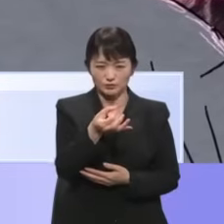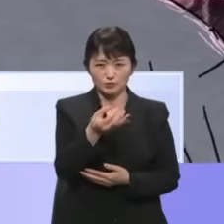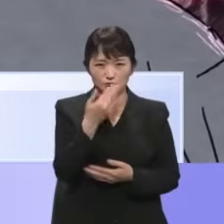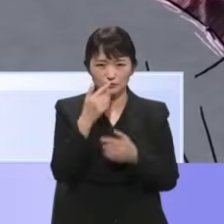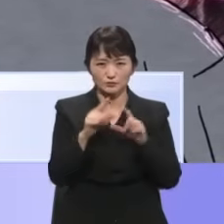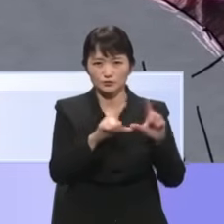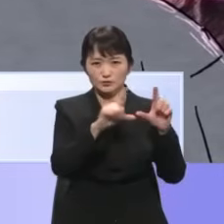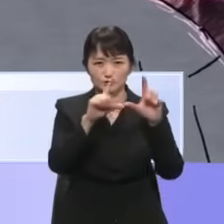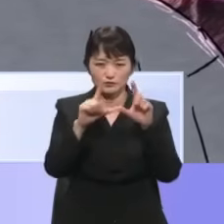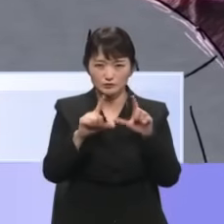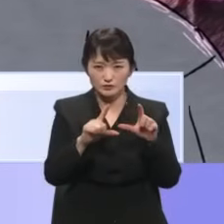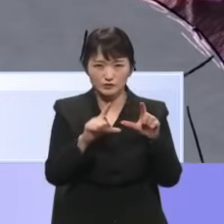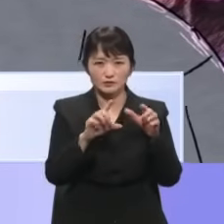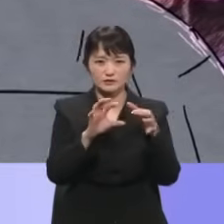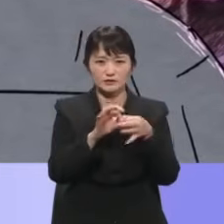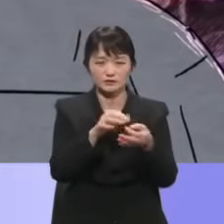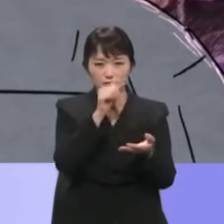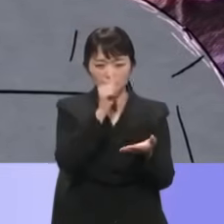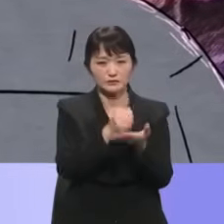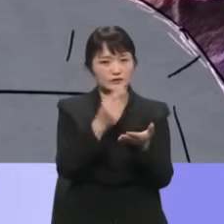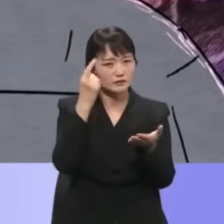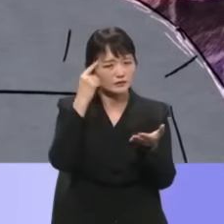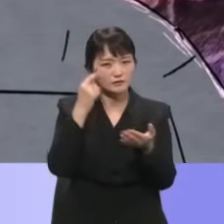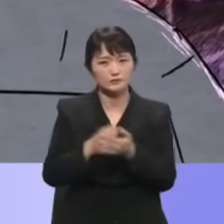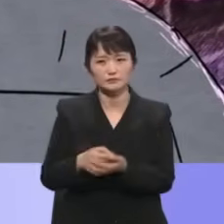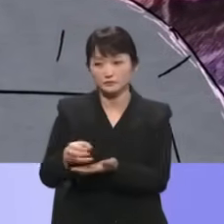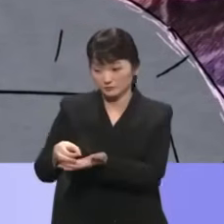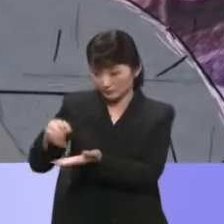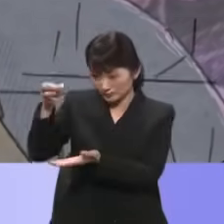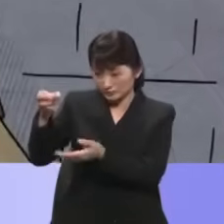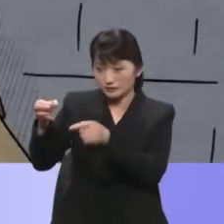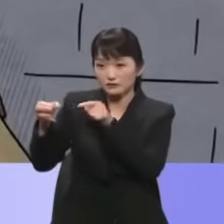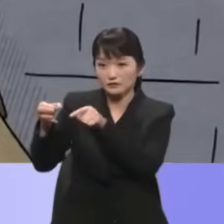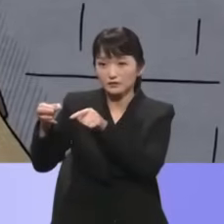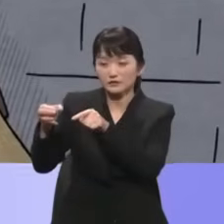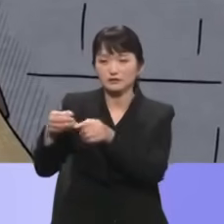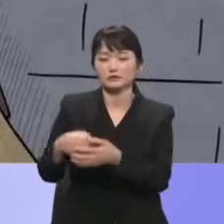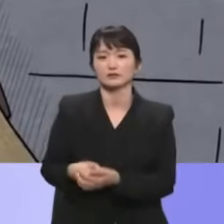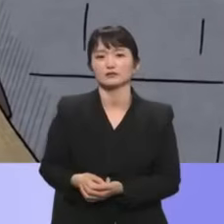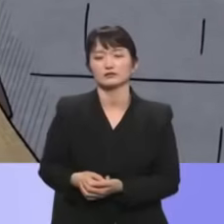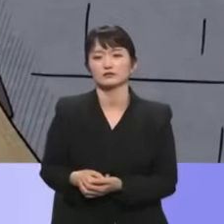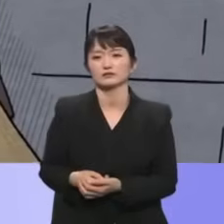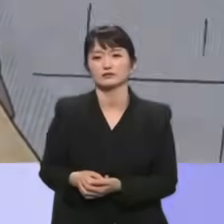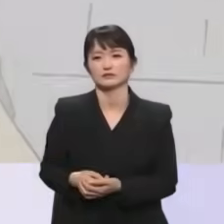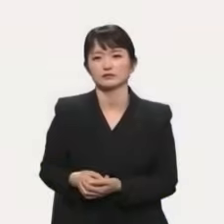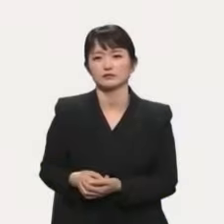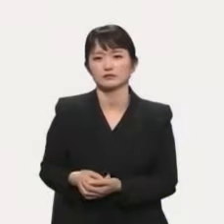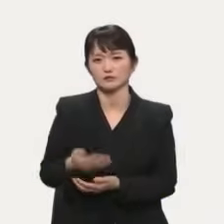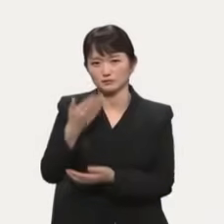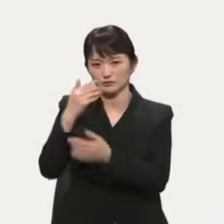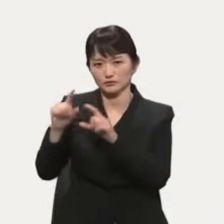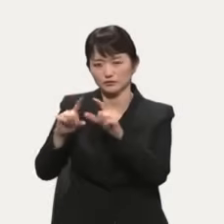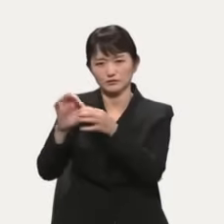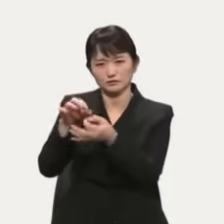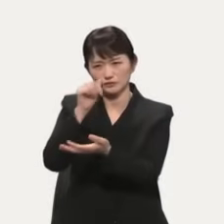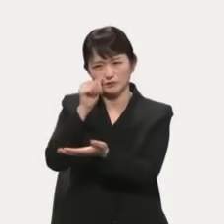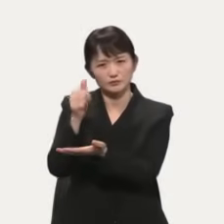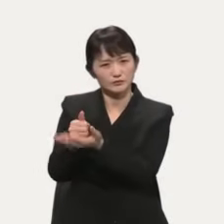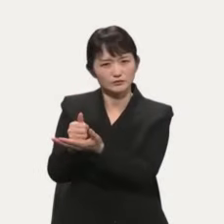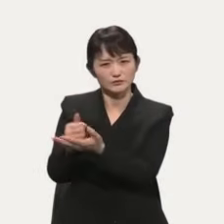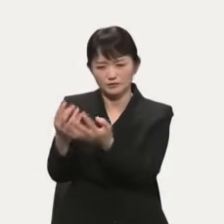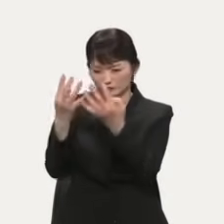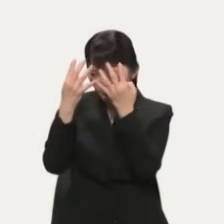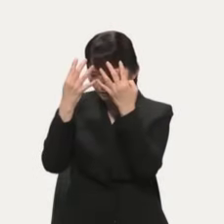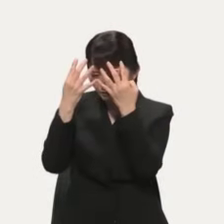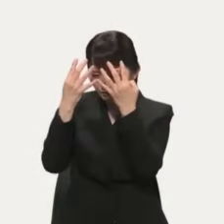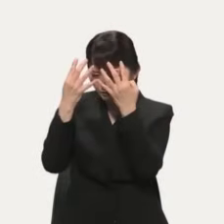품목이라는 금액이 너무 고액인 경우에는 어 동기가 이렇더라 사실 생계형 범죄로 보고 감경해 주고 해주